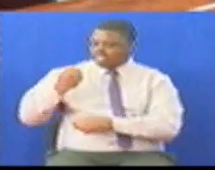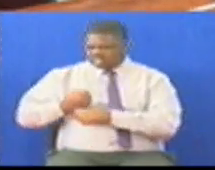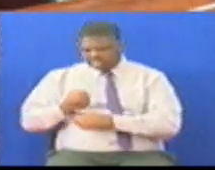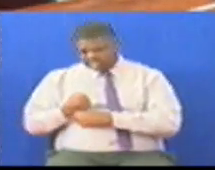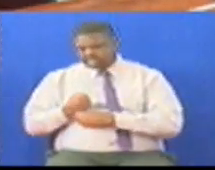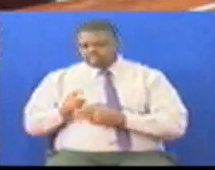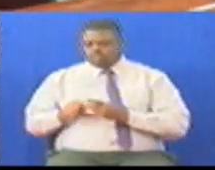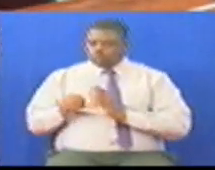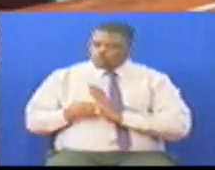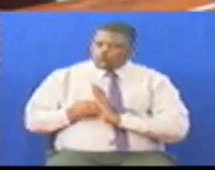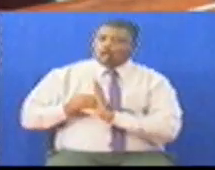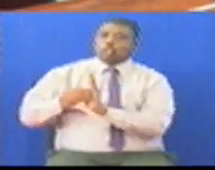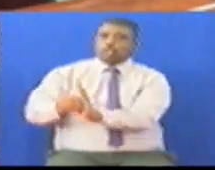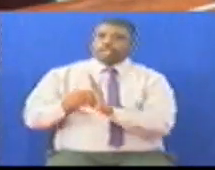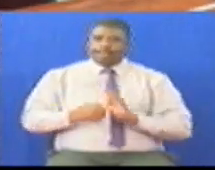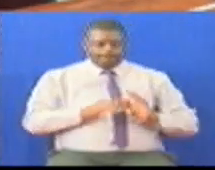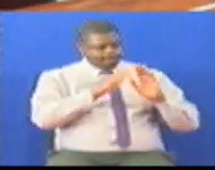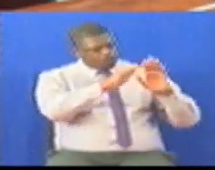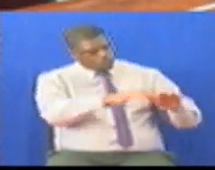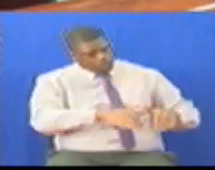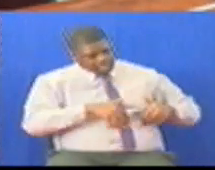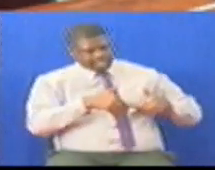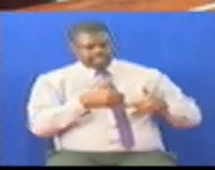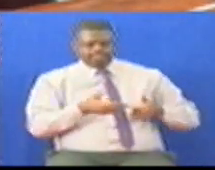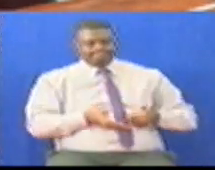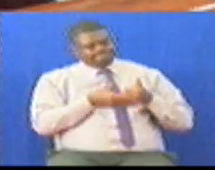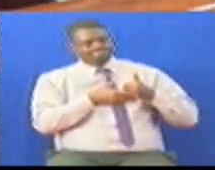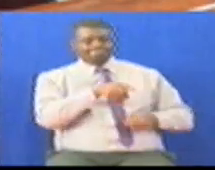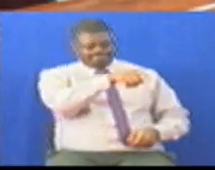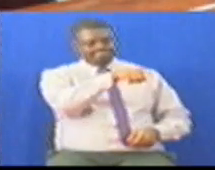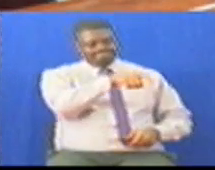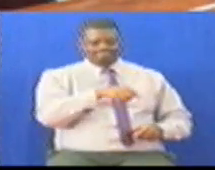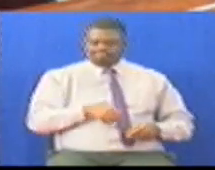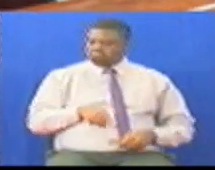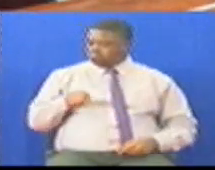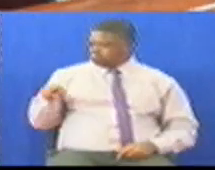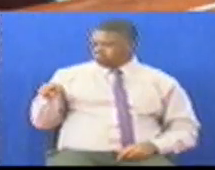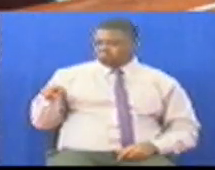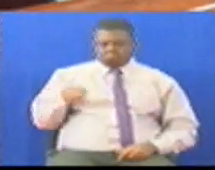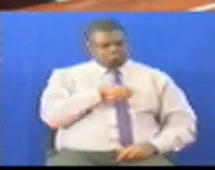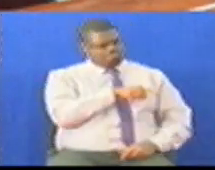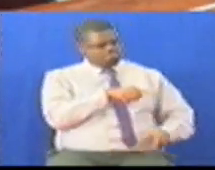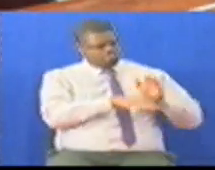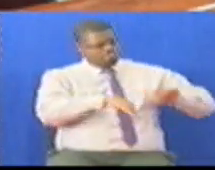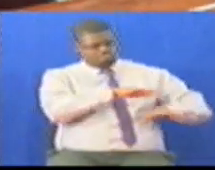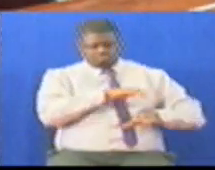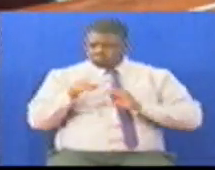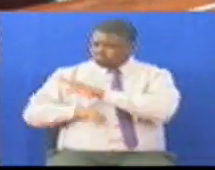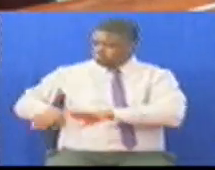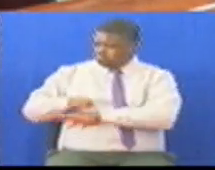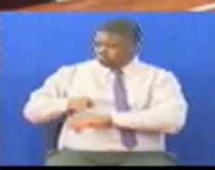ya kuliongoza bunge letu, wakikusaidia wewe. Hakika wamekuwa msaada mkubwa sana